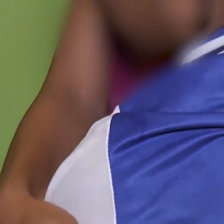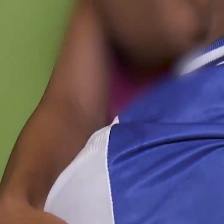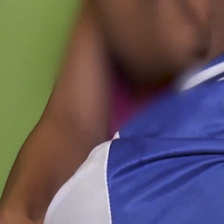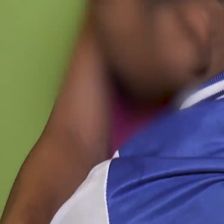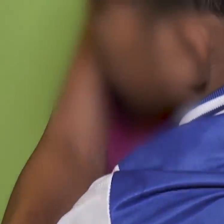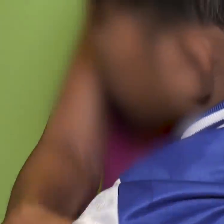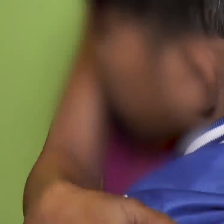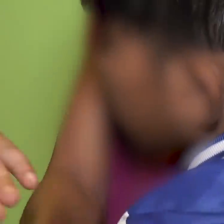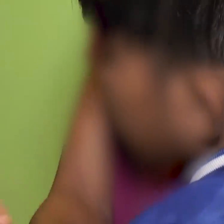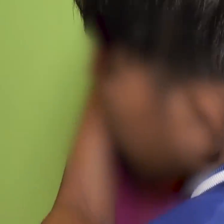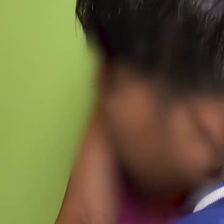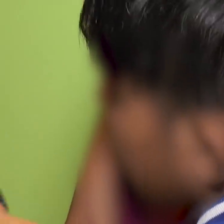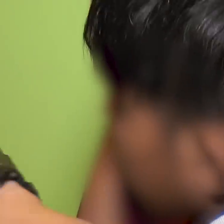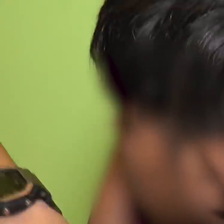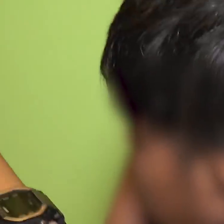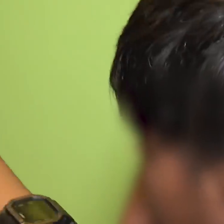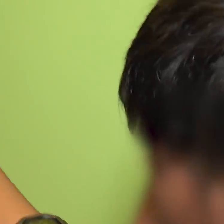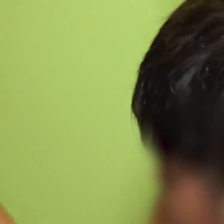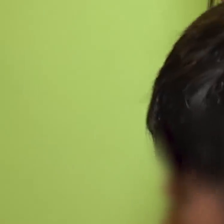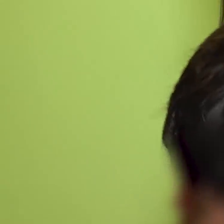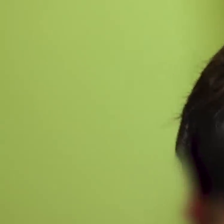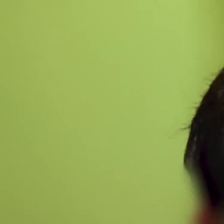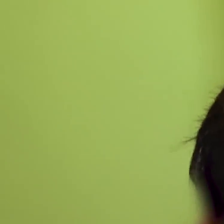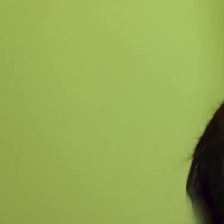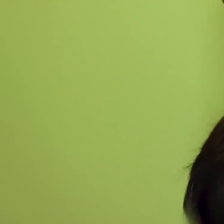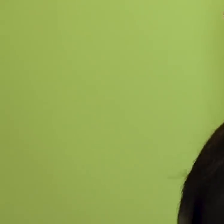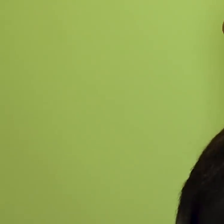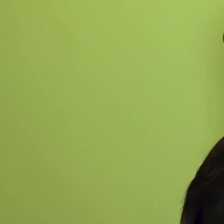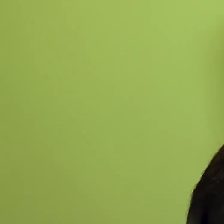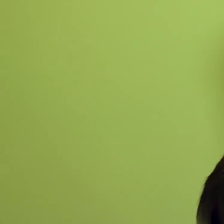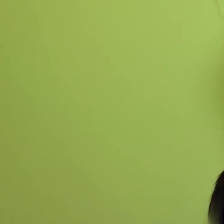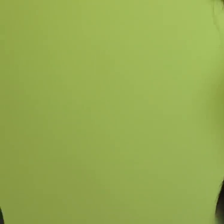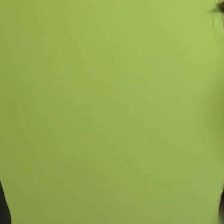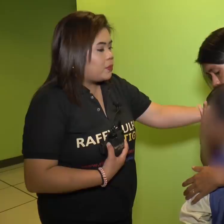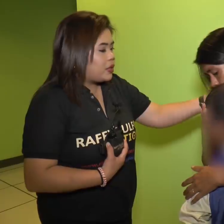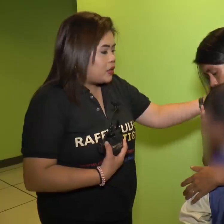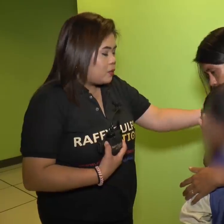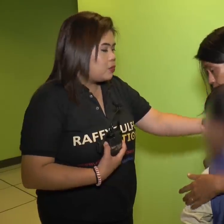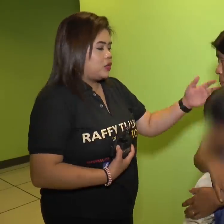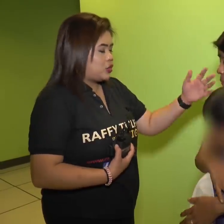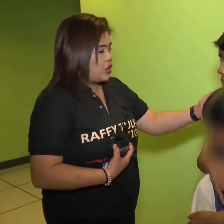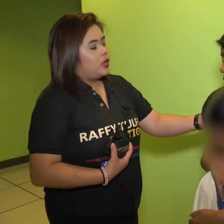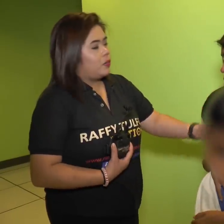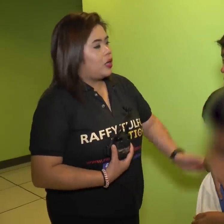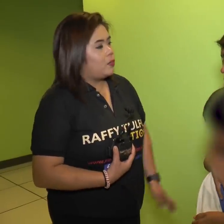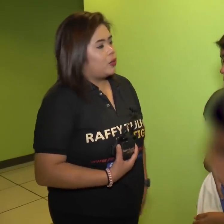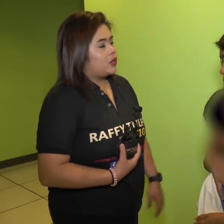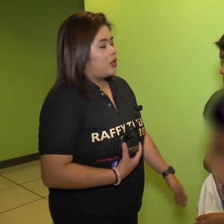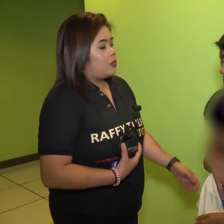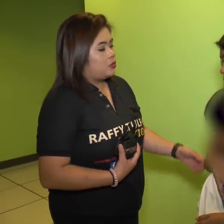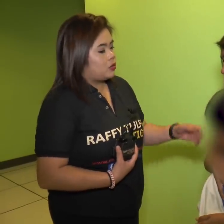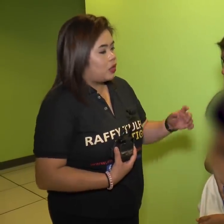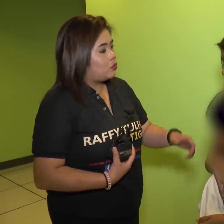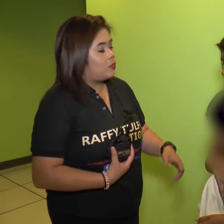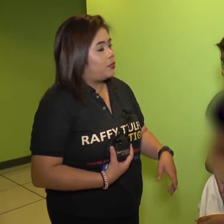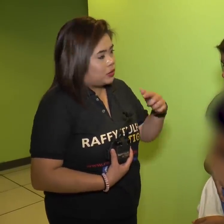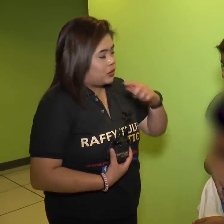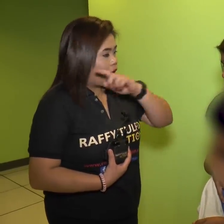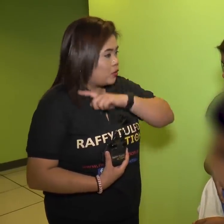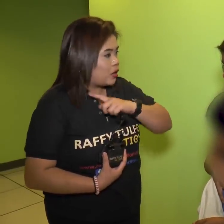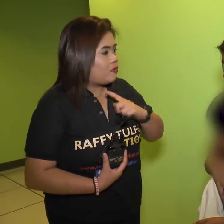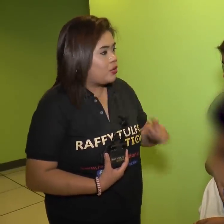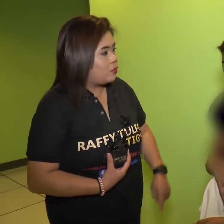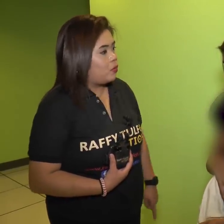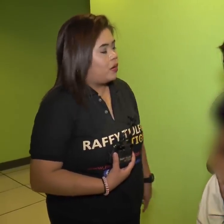kinakasama na magbigay po ng nararapat po na sustento po para po dun sa mga bata. Pag hindi po siya nagbigay po ng tamang sustento, ma'am,